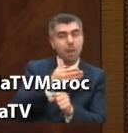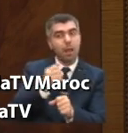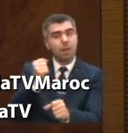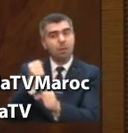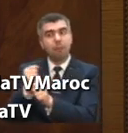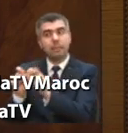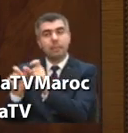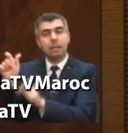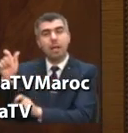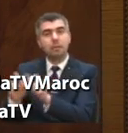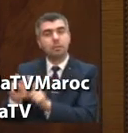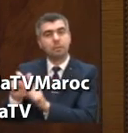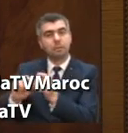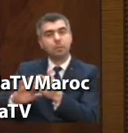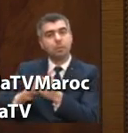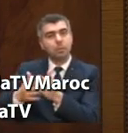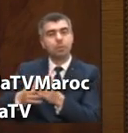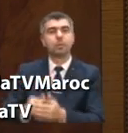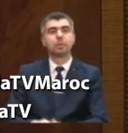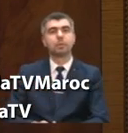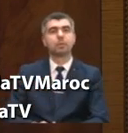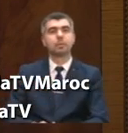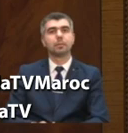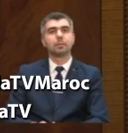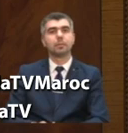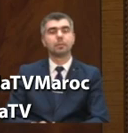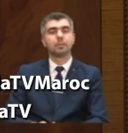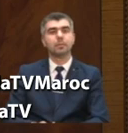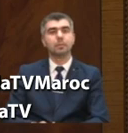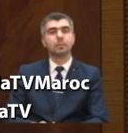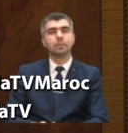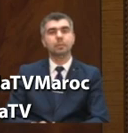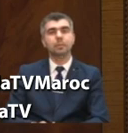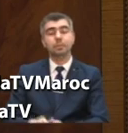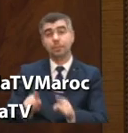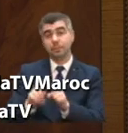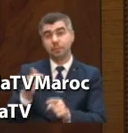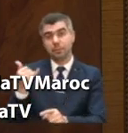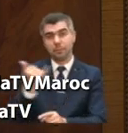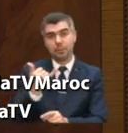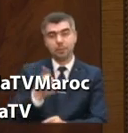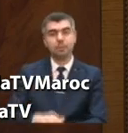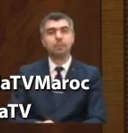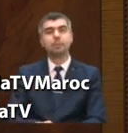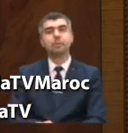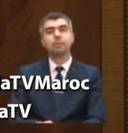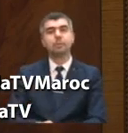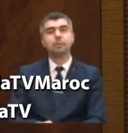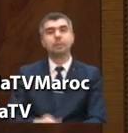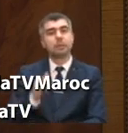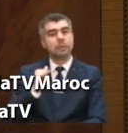الشغل وعلى قدرة الشرائية للطبقة الشغيلة، ولابد من تحسين ظروف عمل